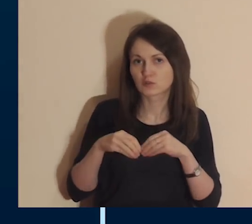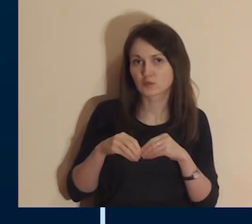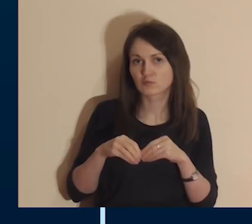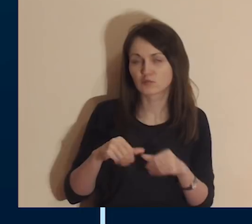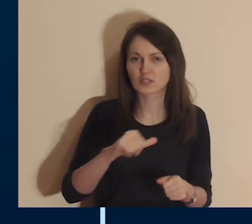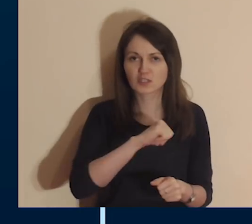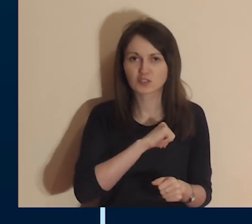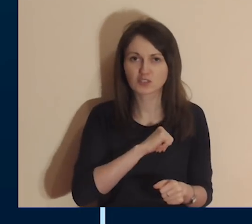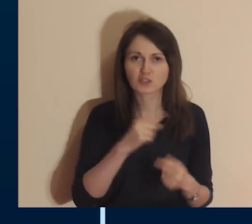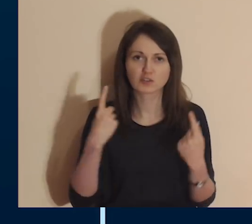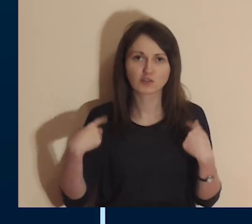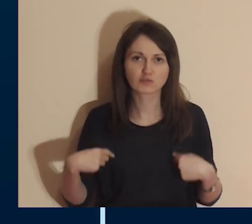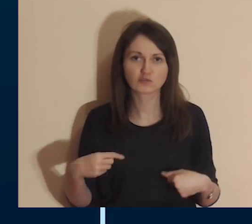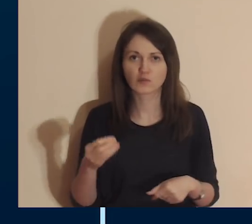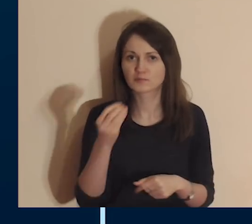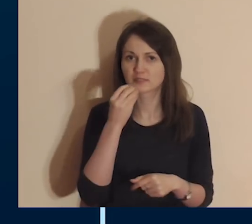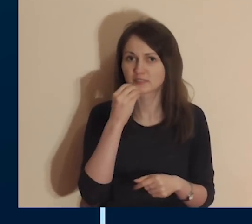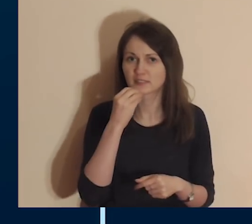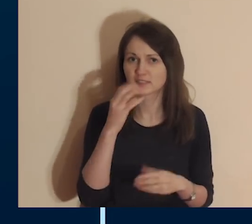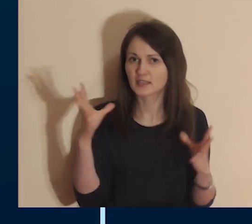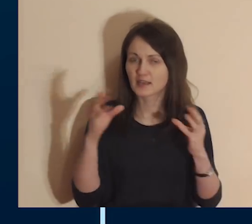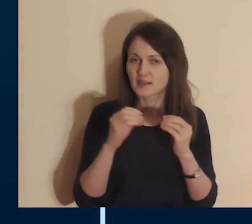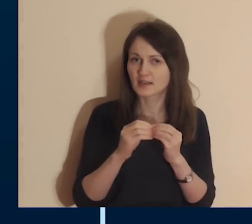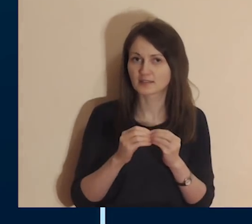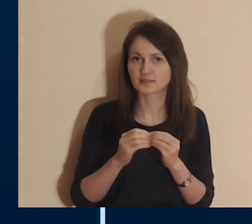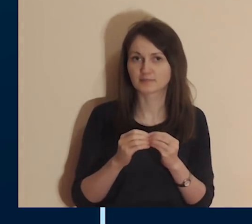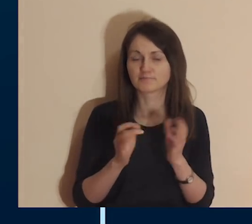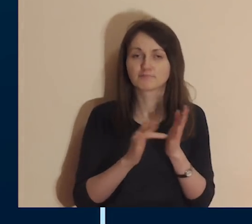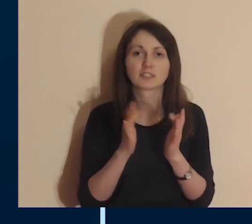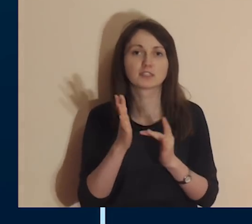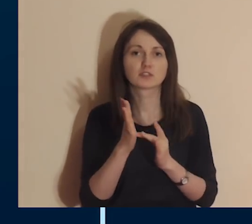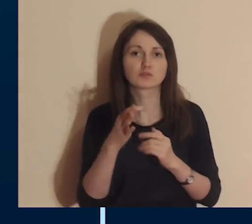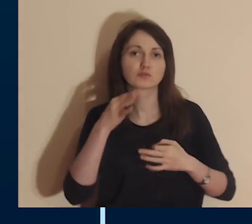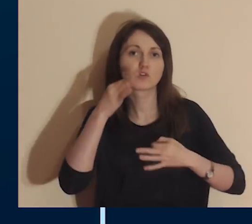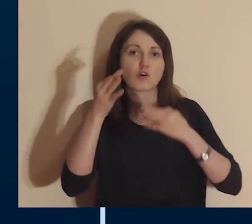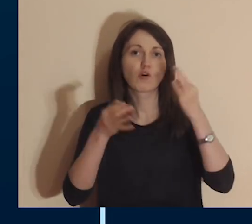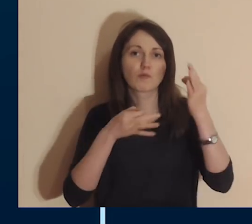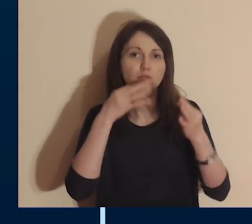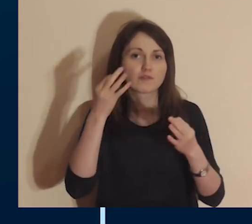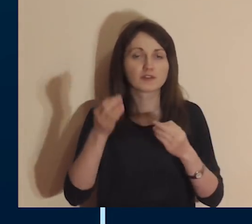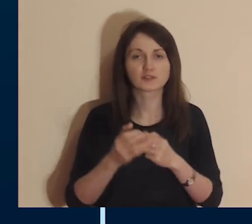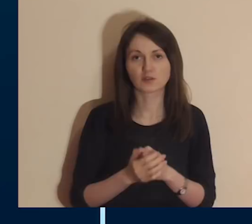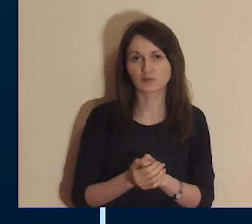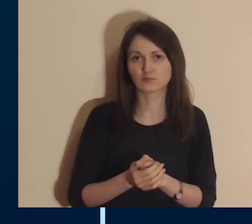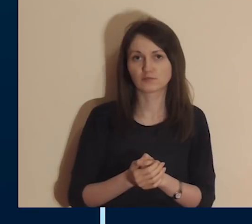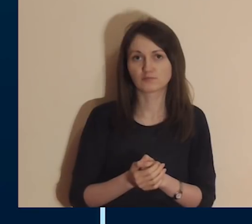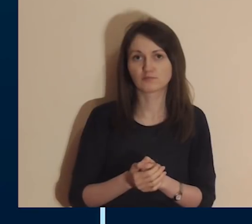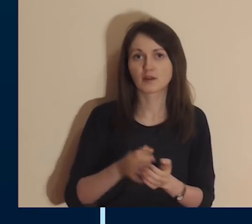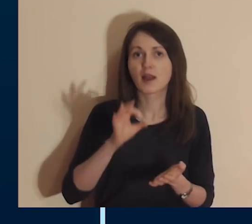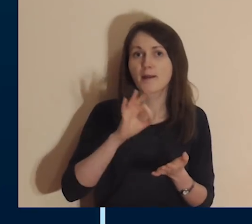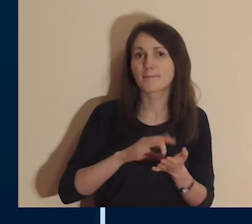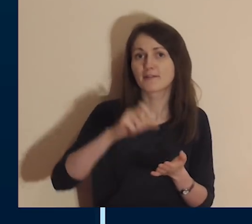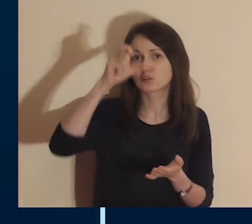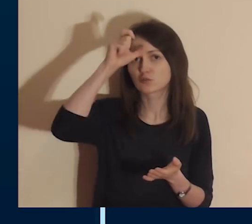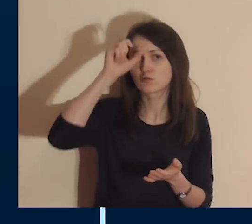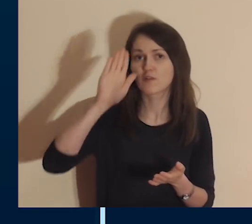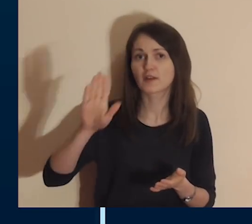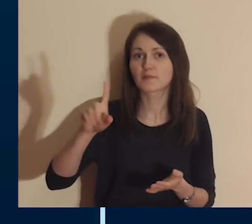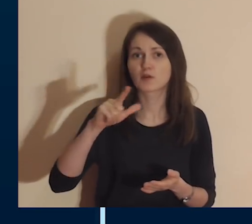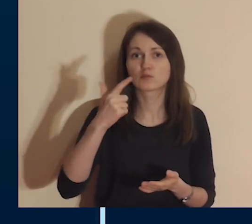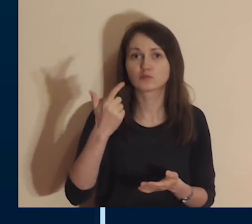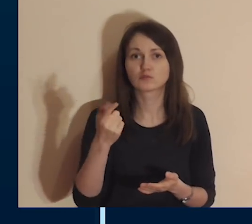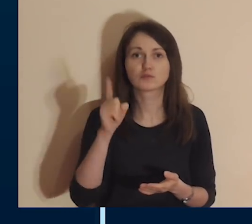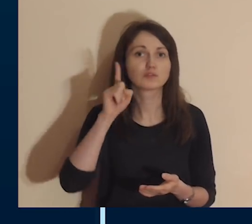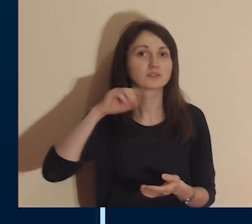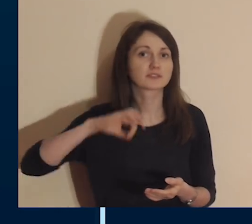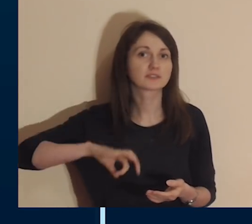przyjmuje grzeszników i jada z nimi. Opowiedział im wtedy następującą przypowieść. Pewien człowiek miał